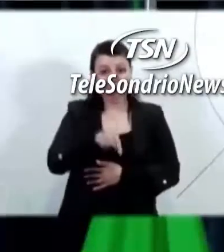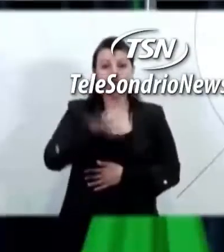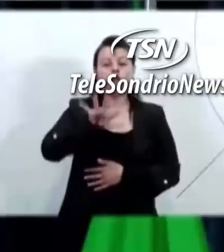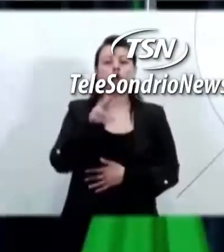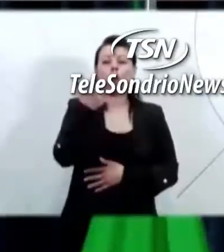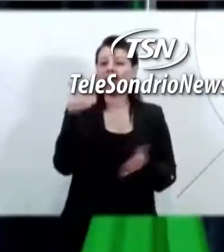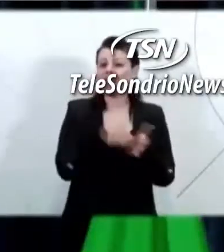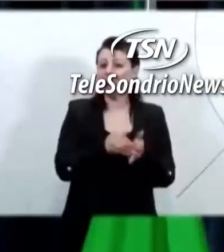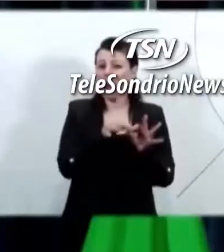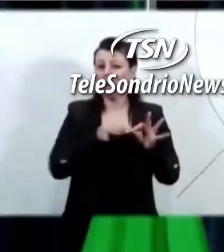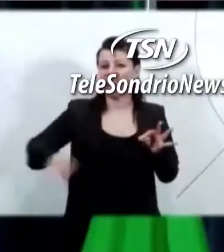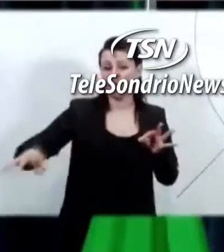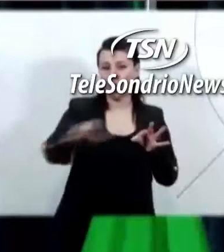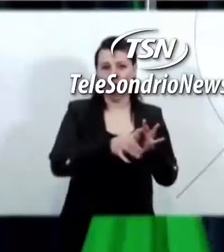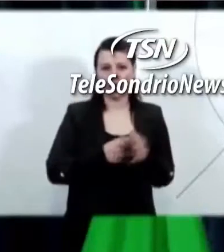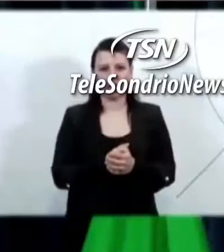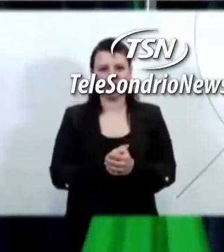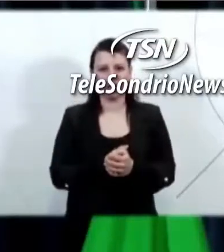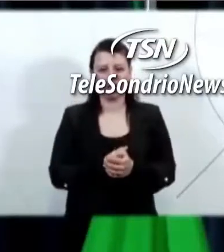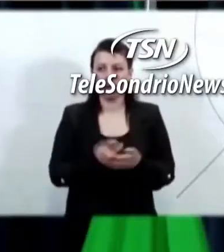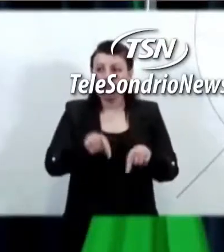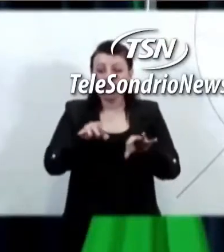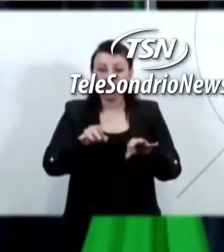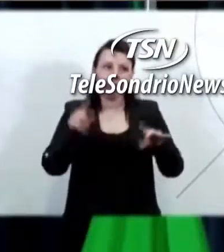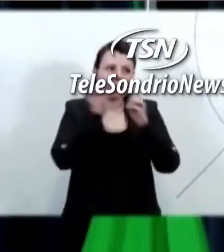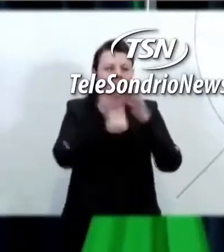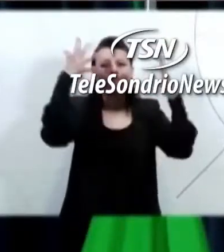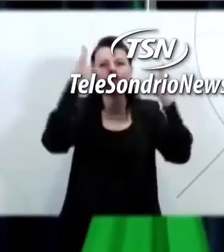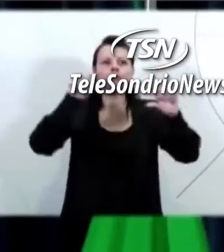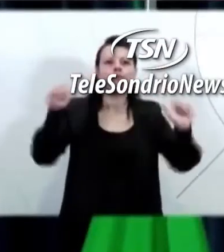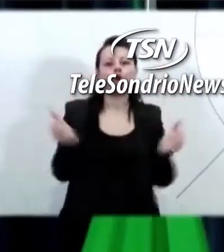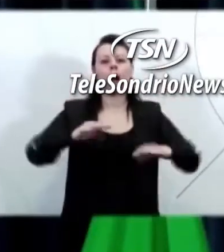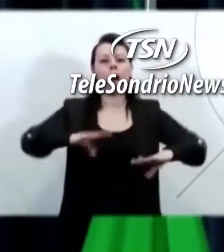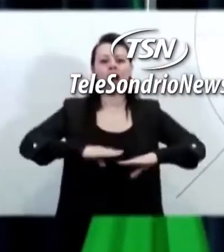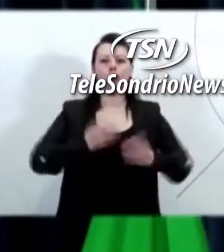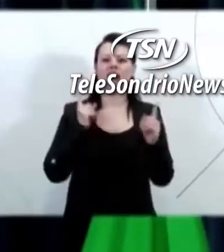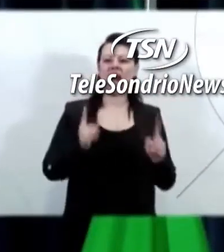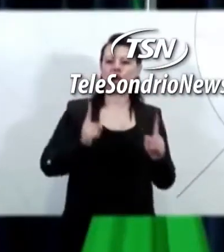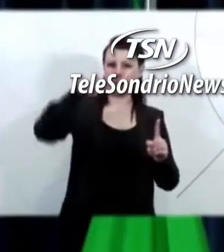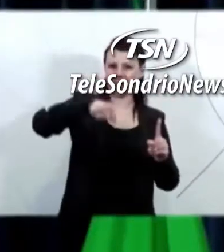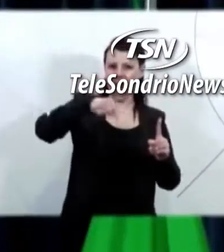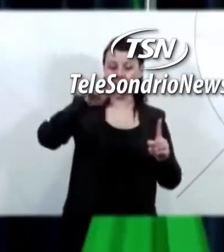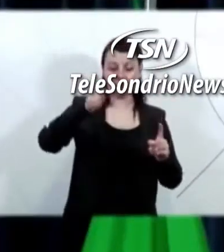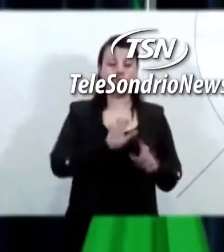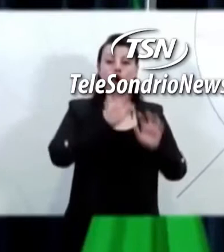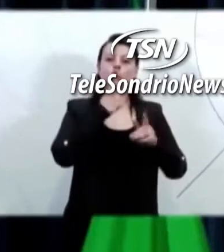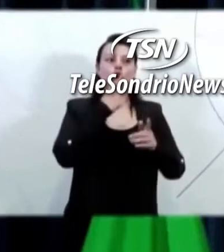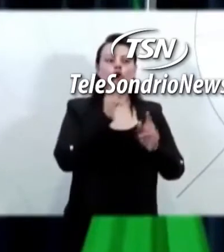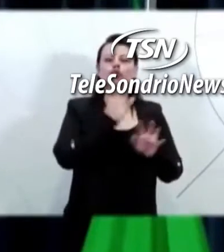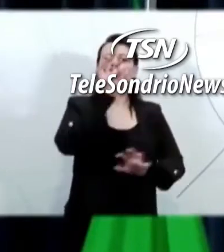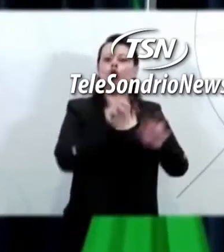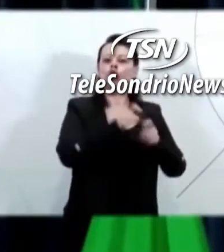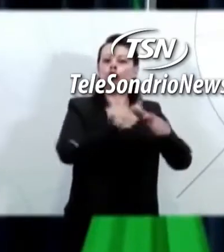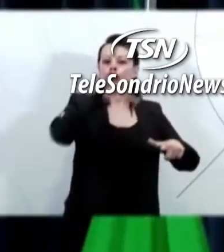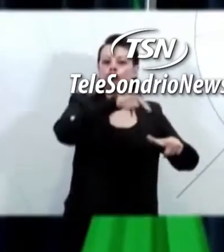quadri che è collocata adagiata su un balcone naturale al di sopra la città di sogno dalla